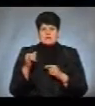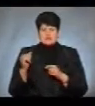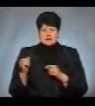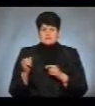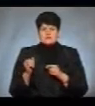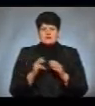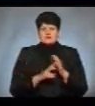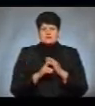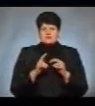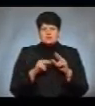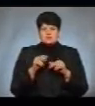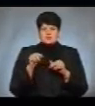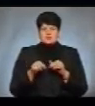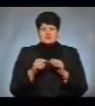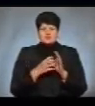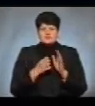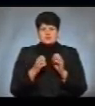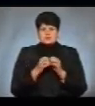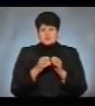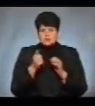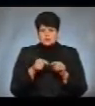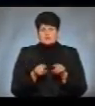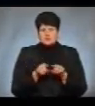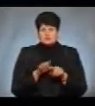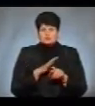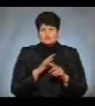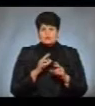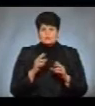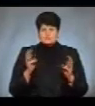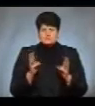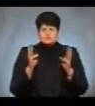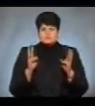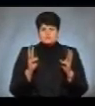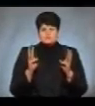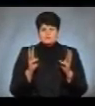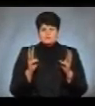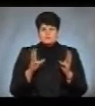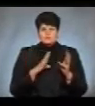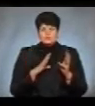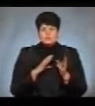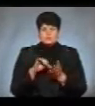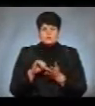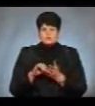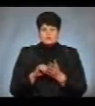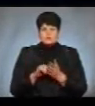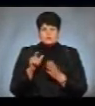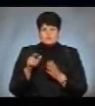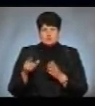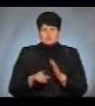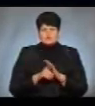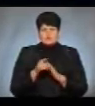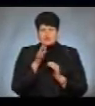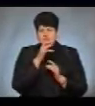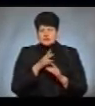який збудований у 1910 році, в ньому теж відбулося займання, були присутні парафіяни, і почали